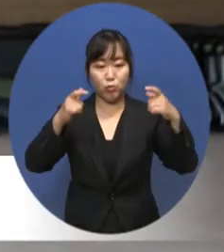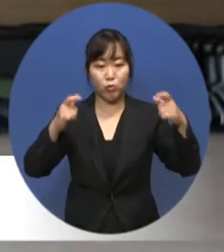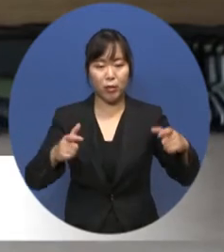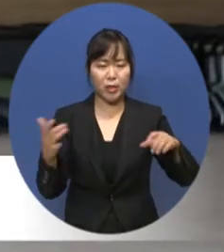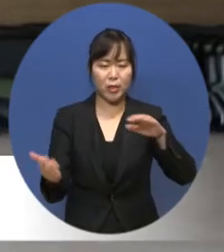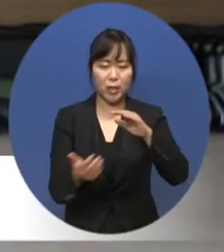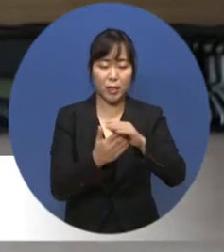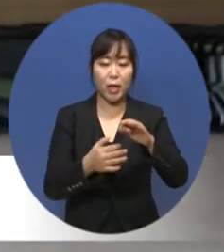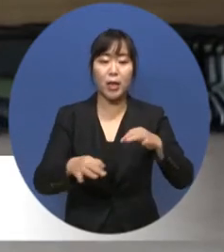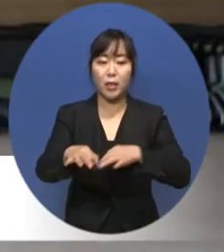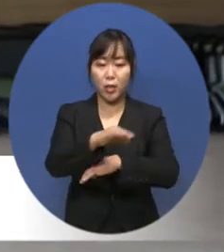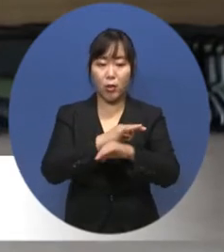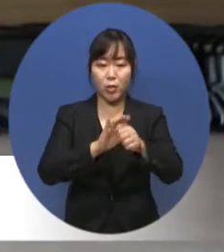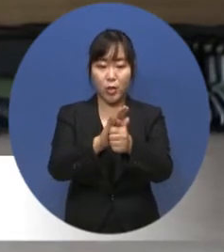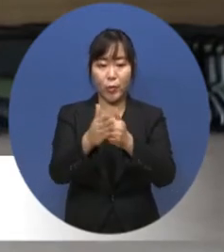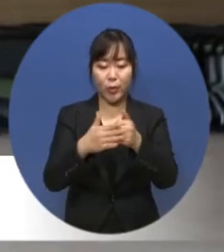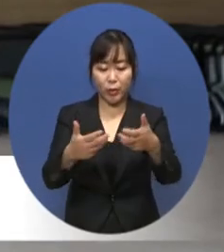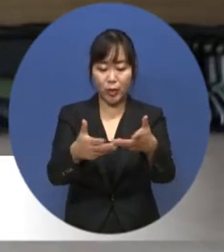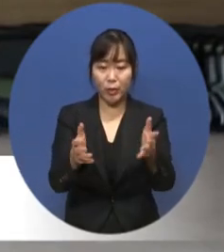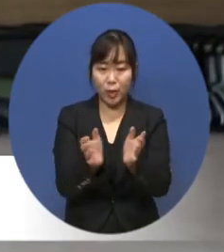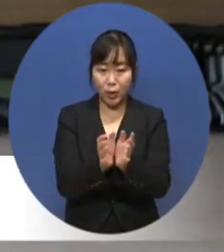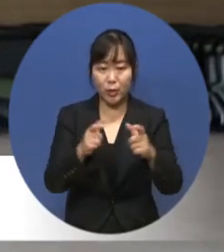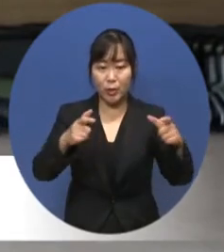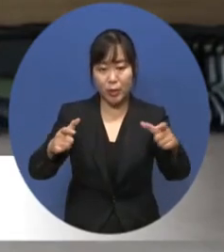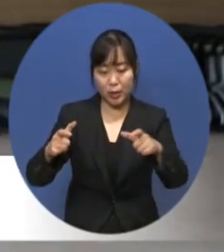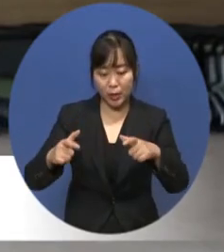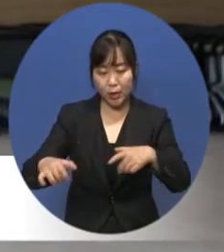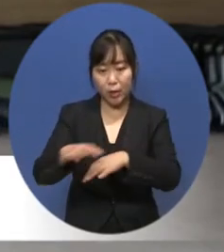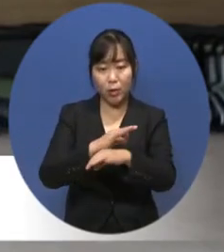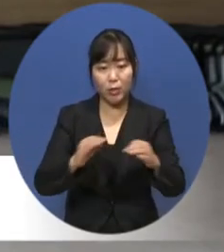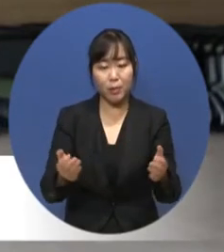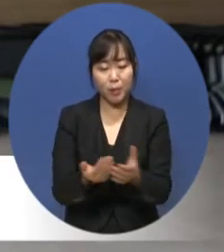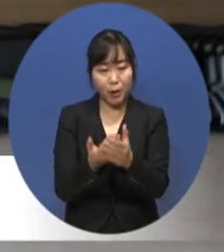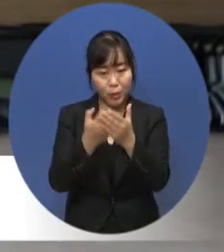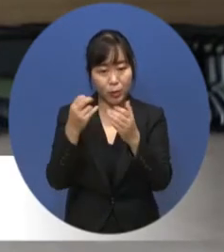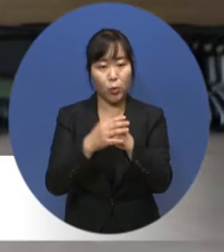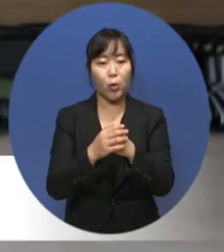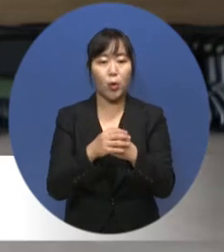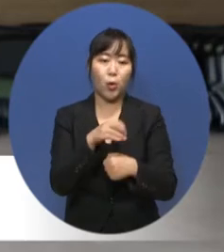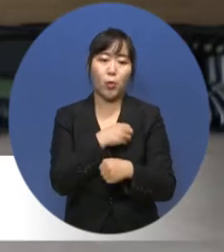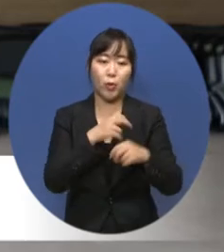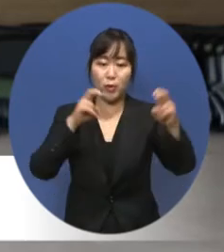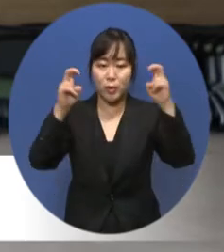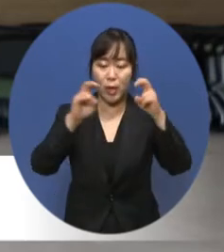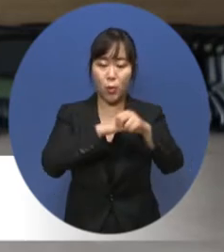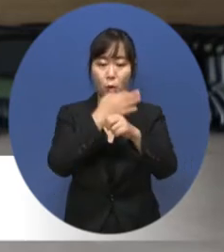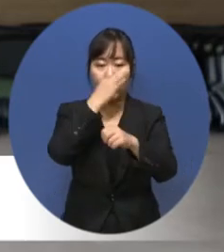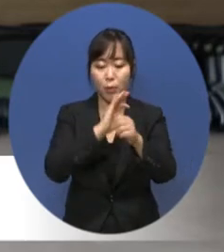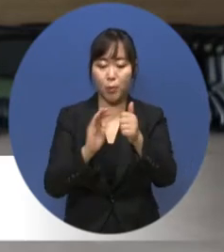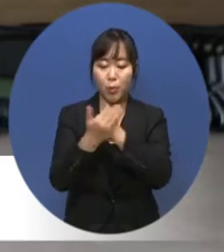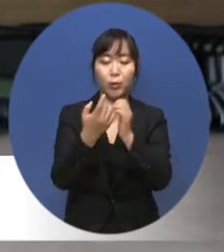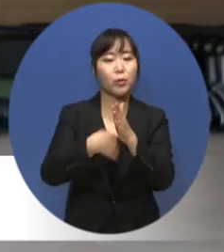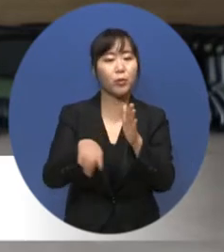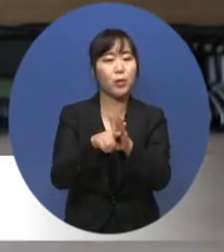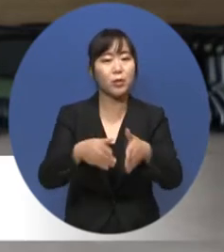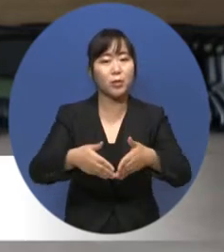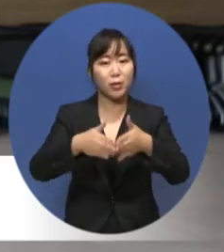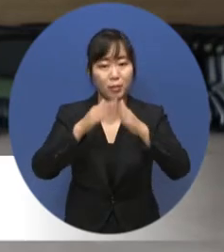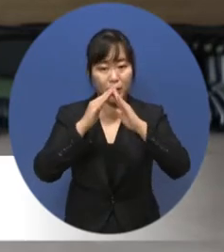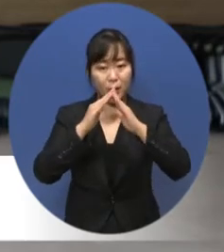최대 경제협력 단체로서 지역경제 활성화와 또 저희 회원사의 권익보호를 위해